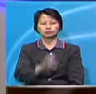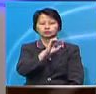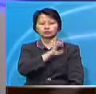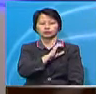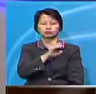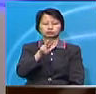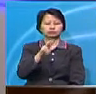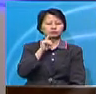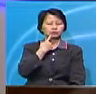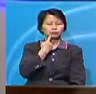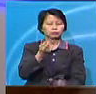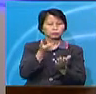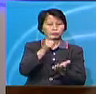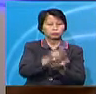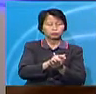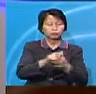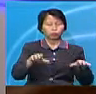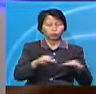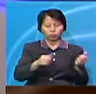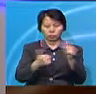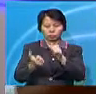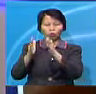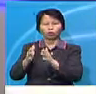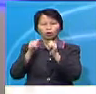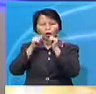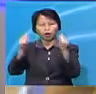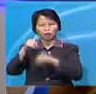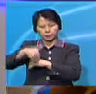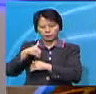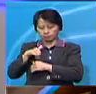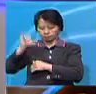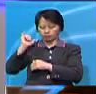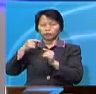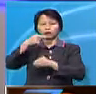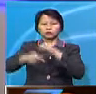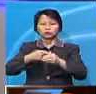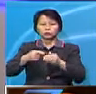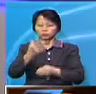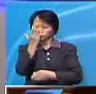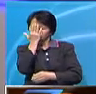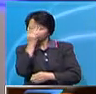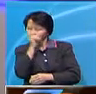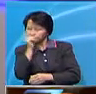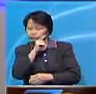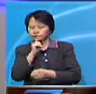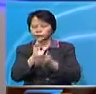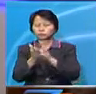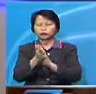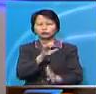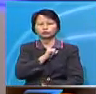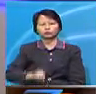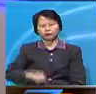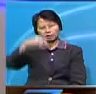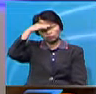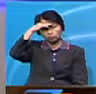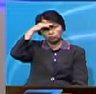polis memandang serius satu laporan yang dibuat oleh orang awam malam semalam berhubung penyamaran pihak tertentu sebagai Sultan